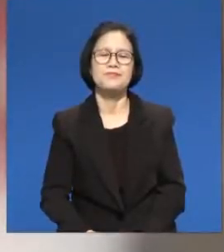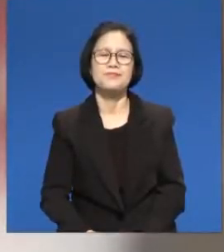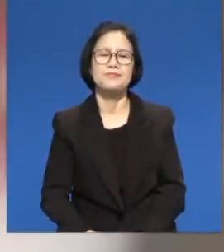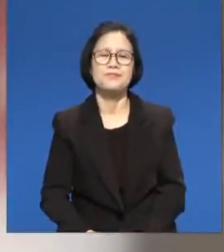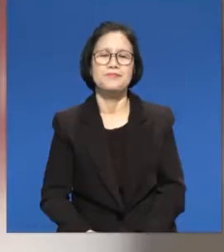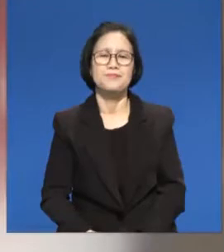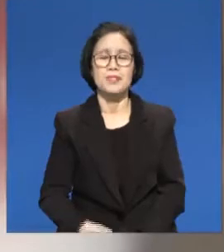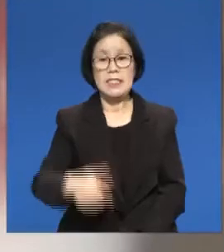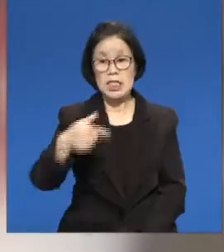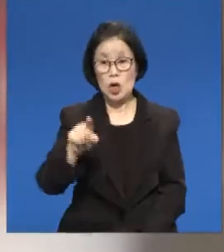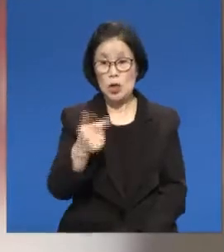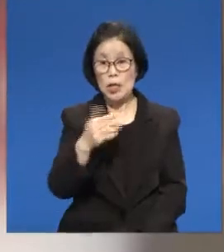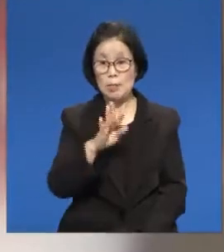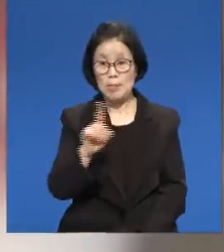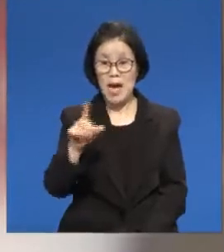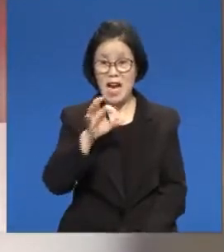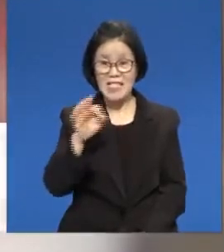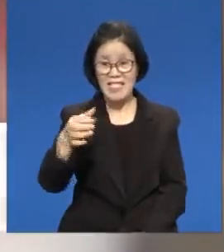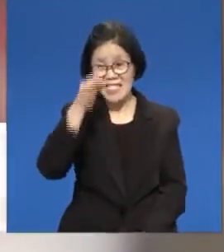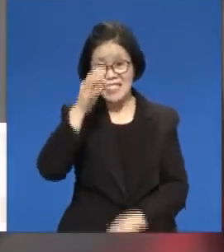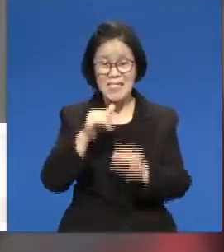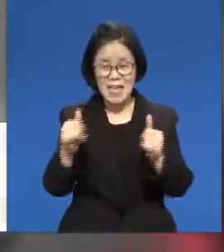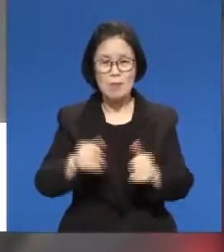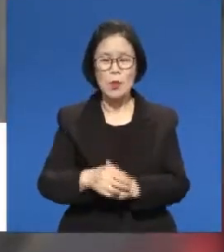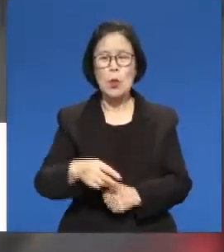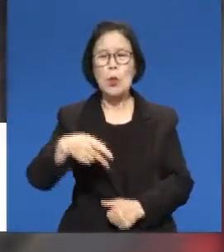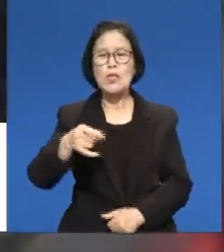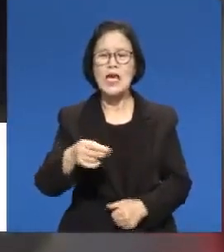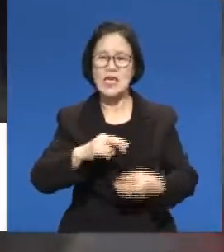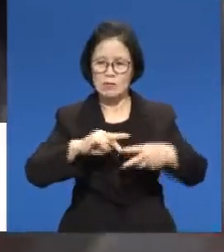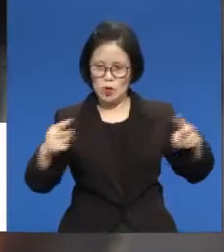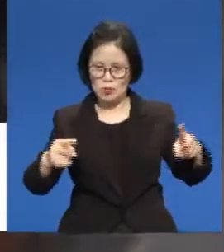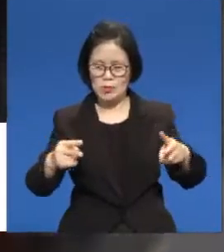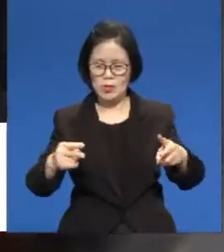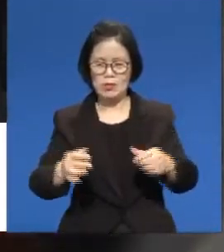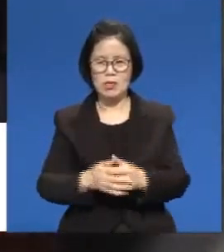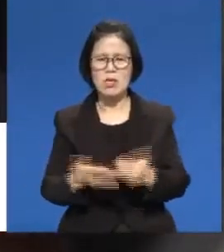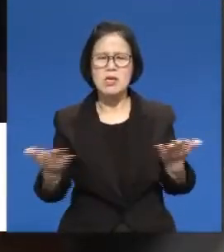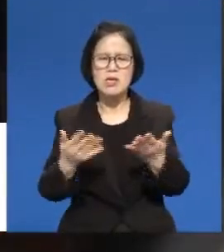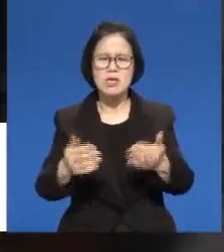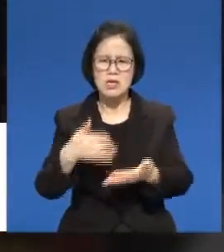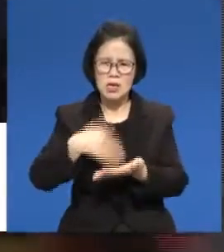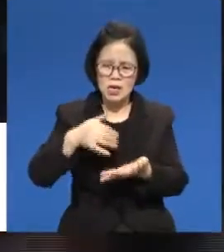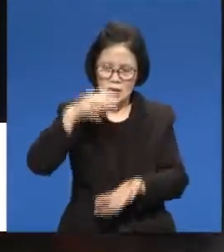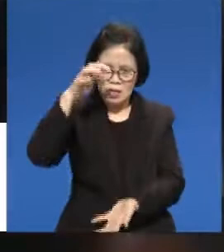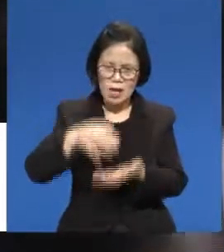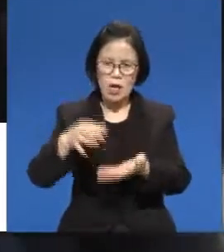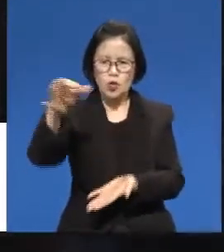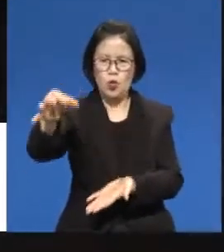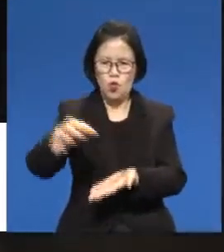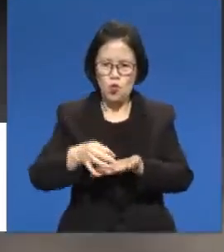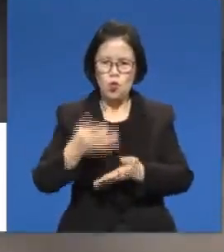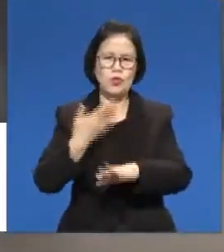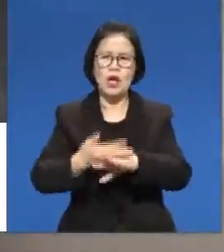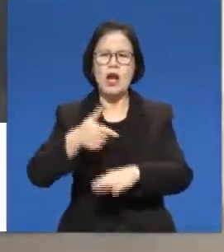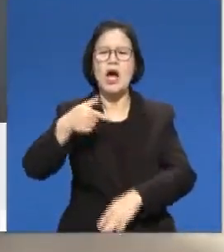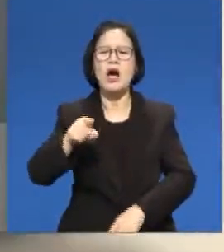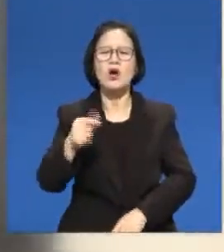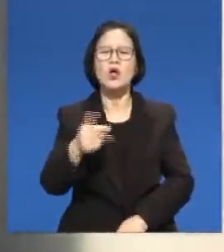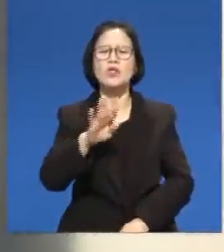속칭 건 바에 기사 로 불리는 케이블 업체 기사들 작업량에 따라 받는 돈이 달라진다고 해서 붙여진